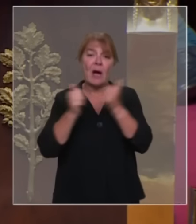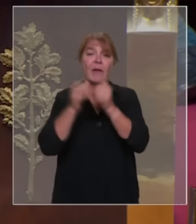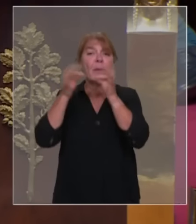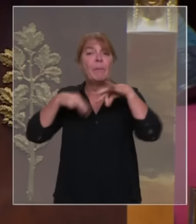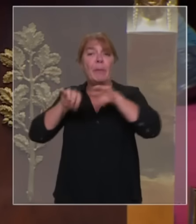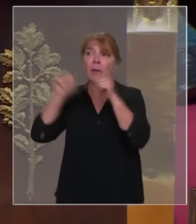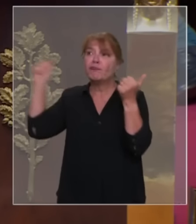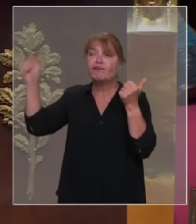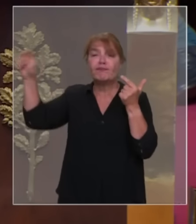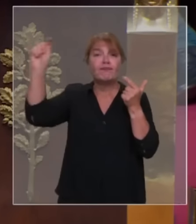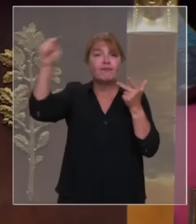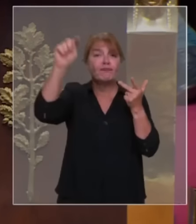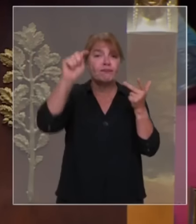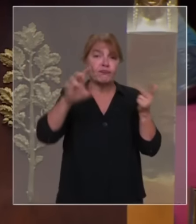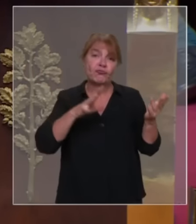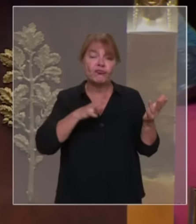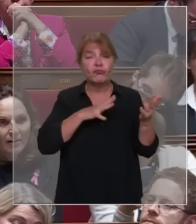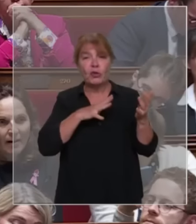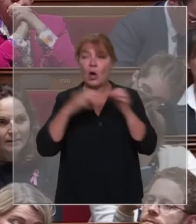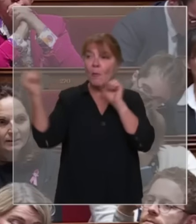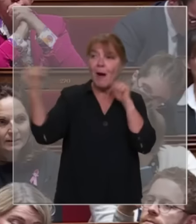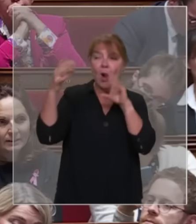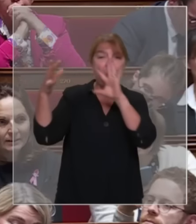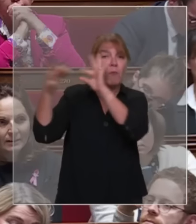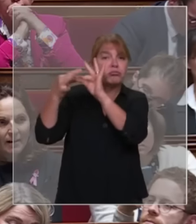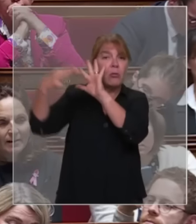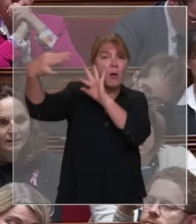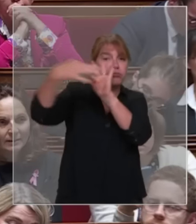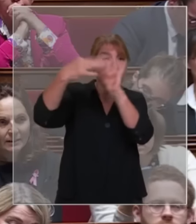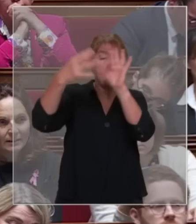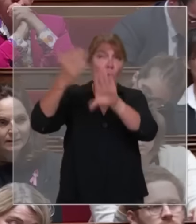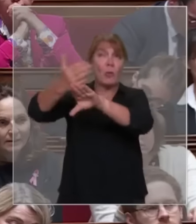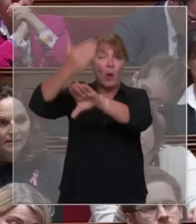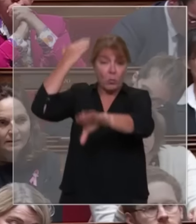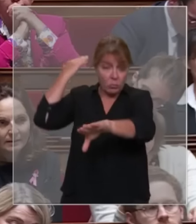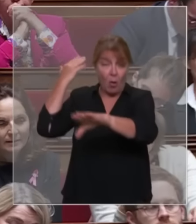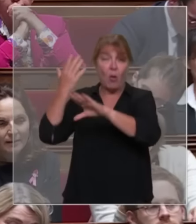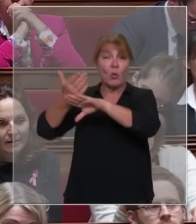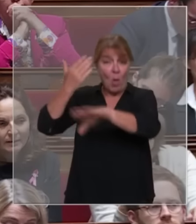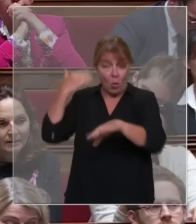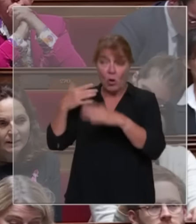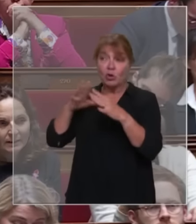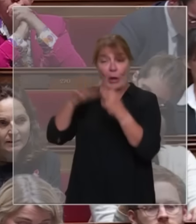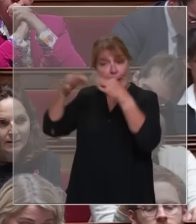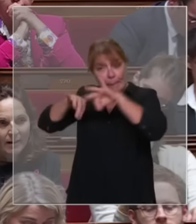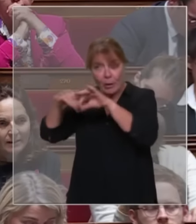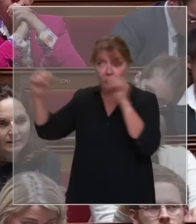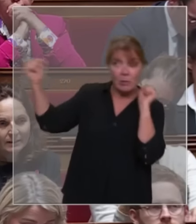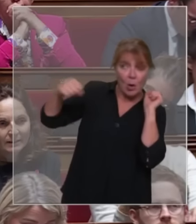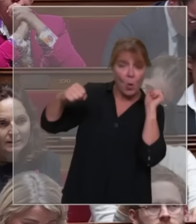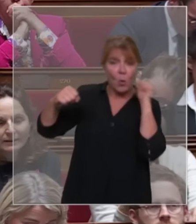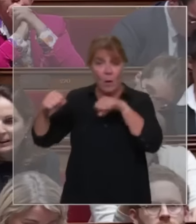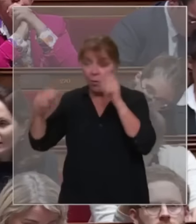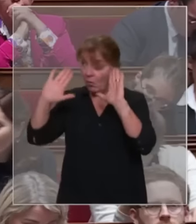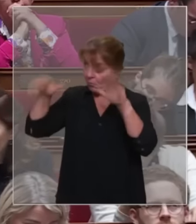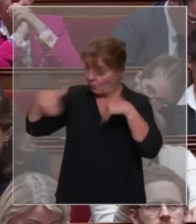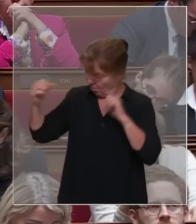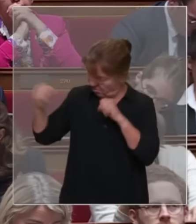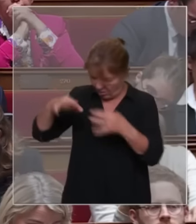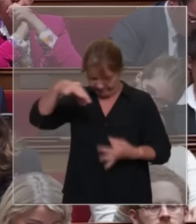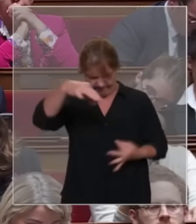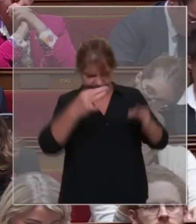pays concernés par certains accords bilatéraux conclus de longue date, parfois de très longue date, lorsqu'ils ne correspondent plus